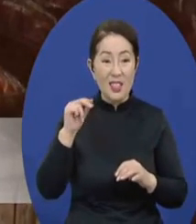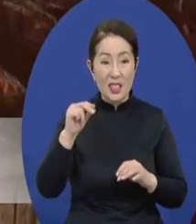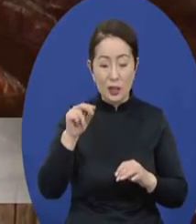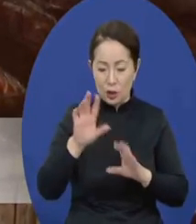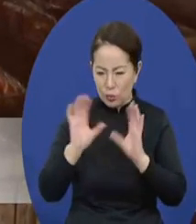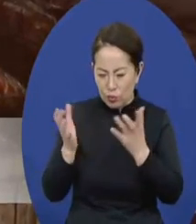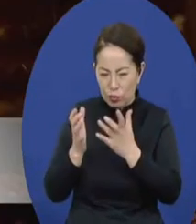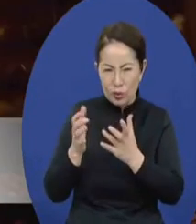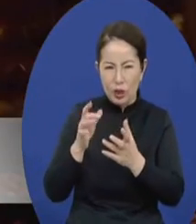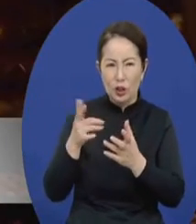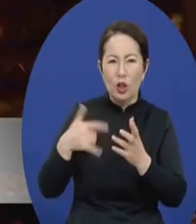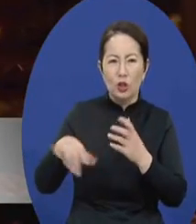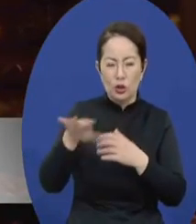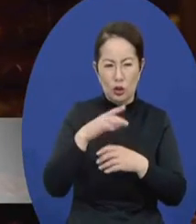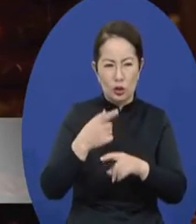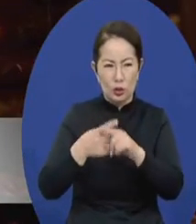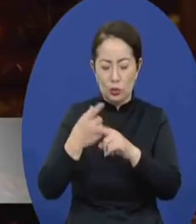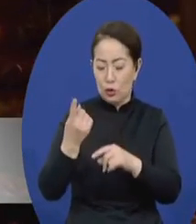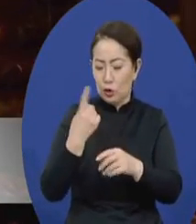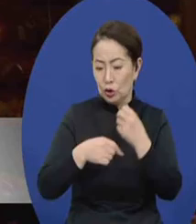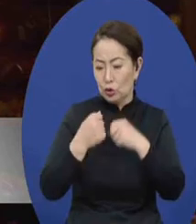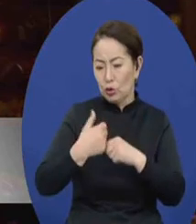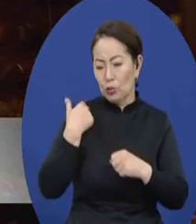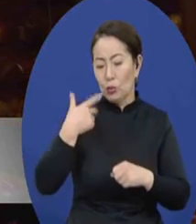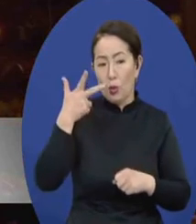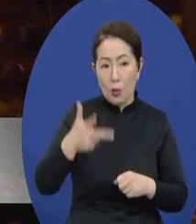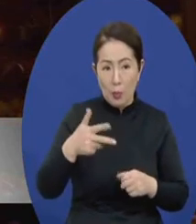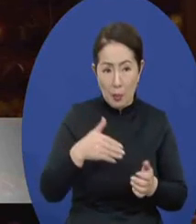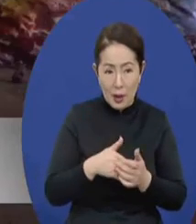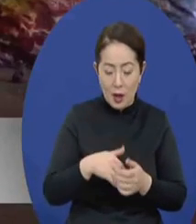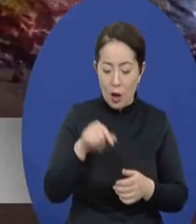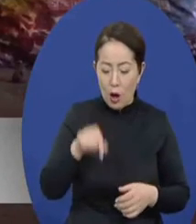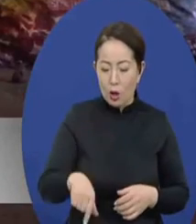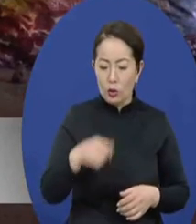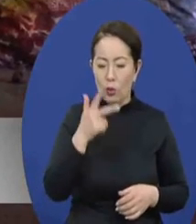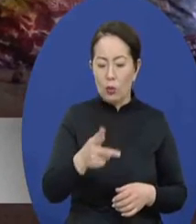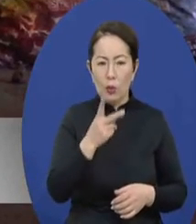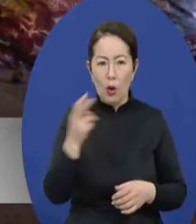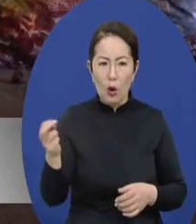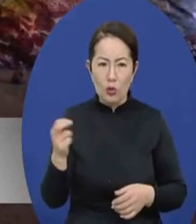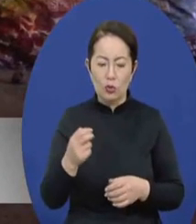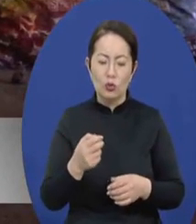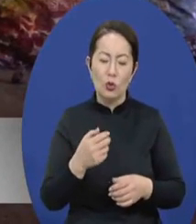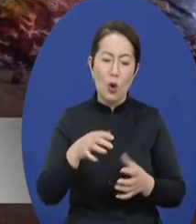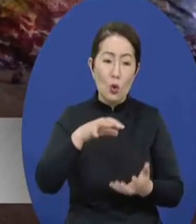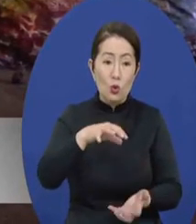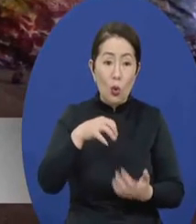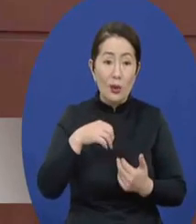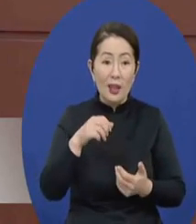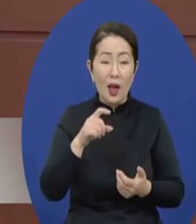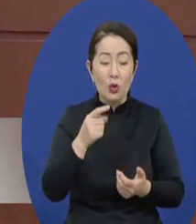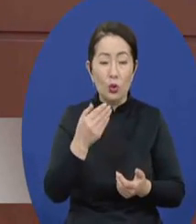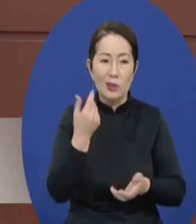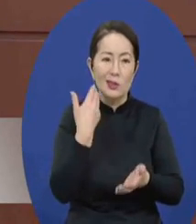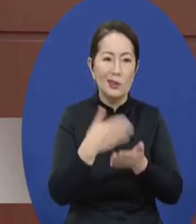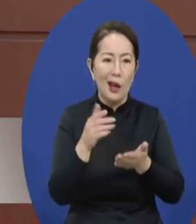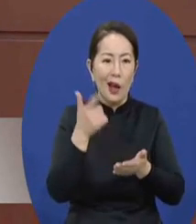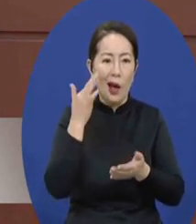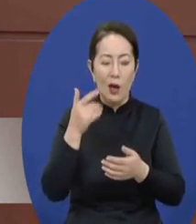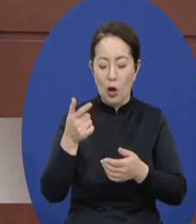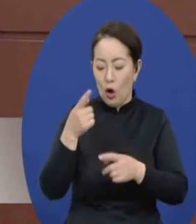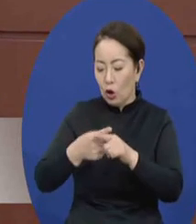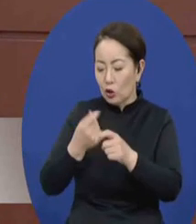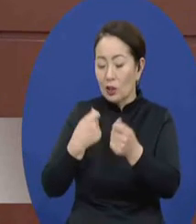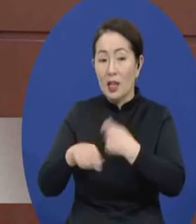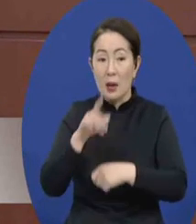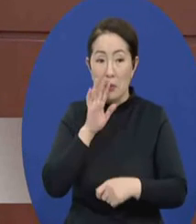байна. Өнгөрсөн жил 3000 орчим шуудаа төлш, энэ жил 3200 орчим шуудаа төлш гаргахыг завдсан байна. Өнгөрсөн 7 оны